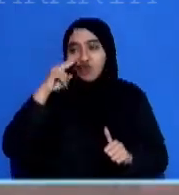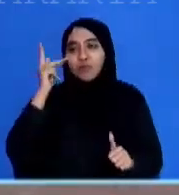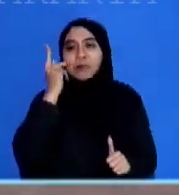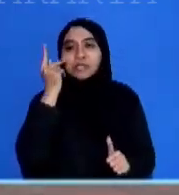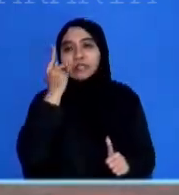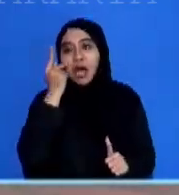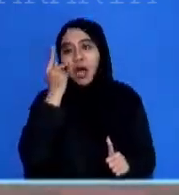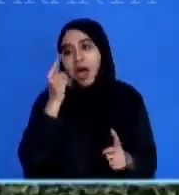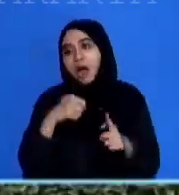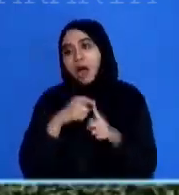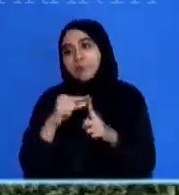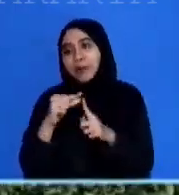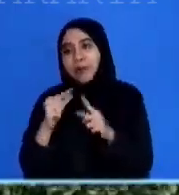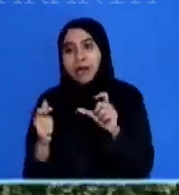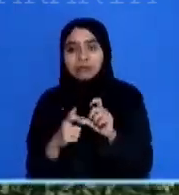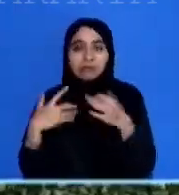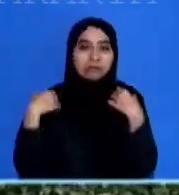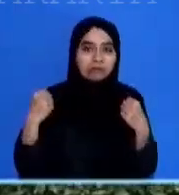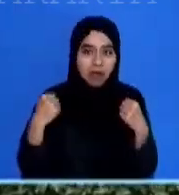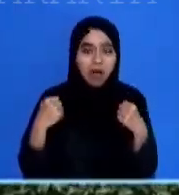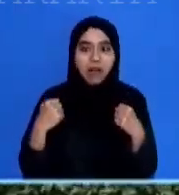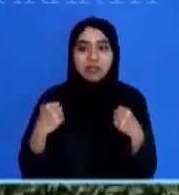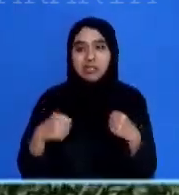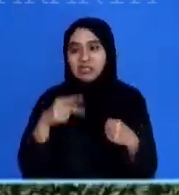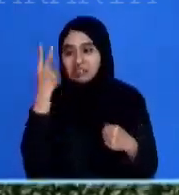tetap terjaga melalui sejumlah screening kesehatan.